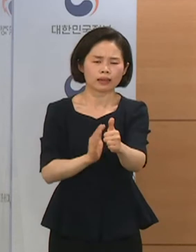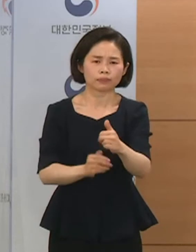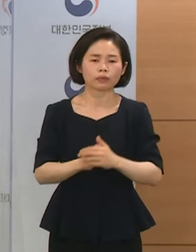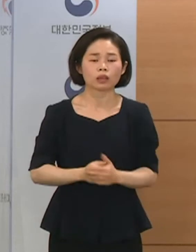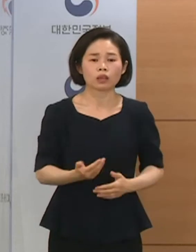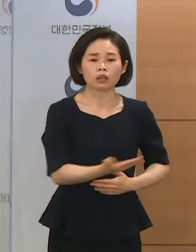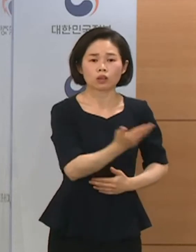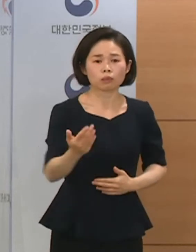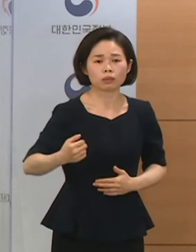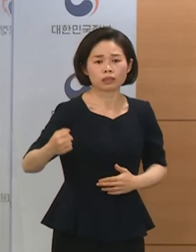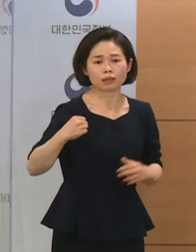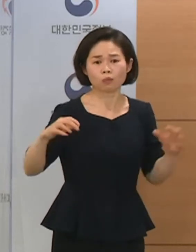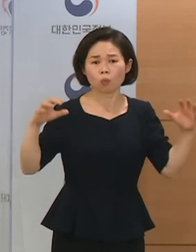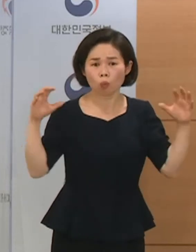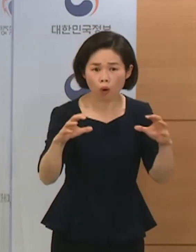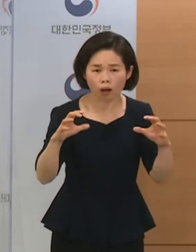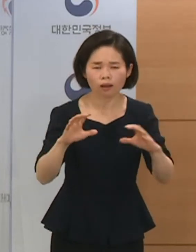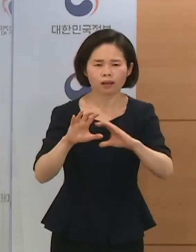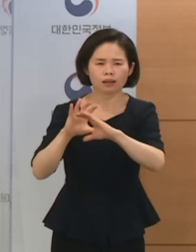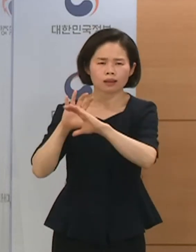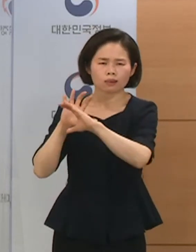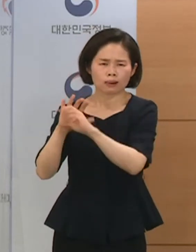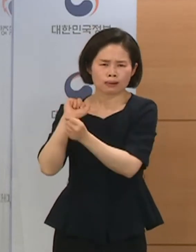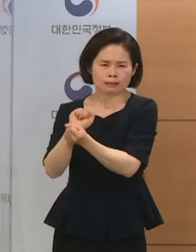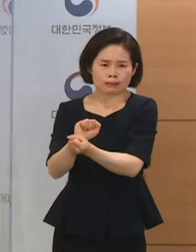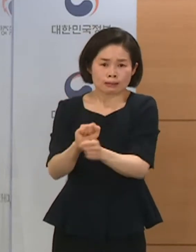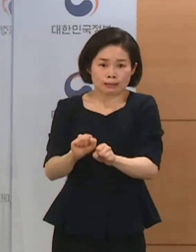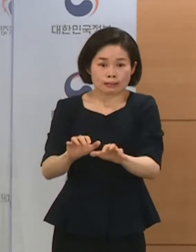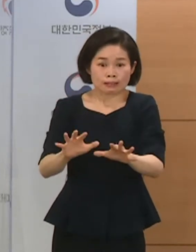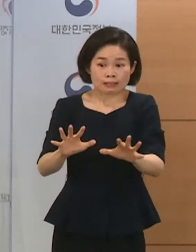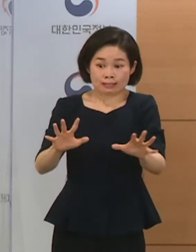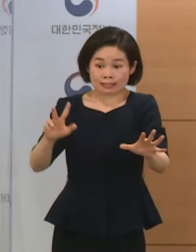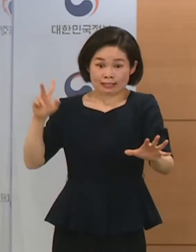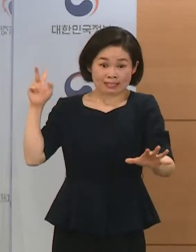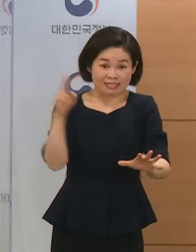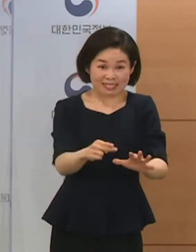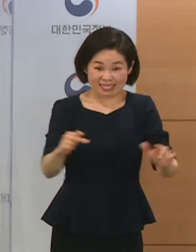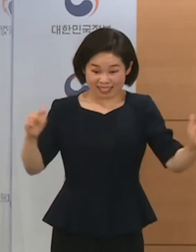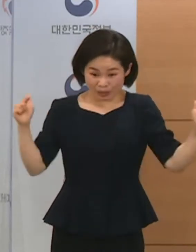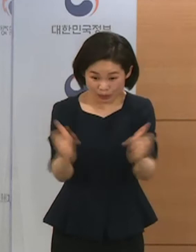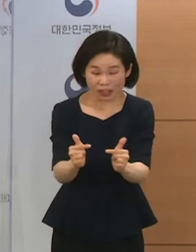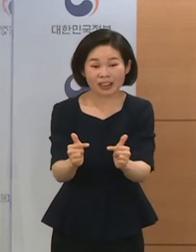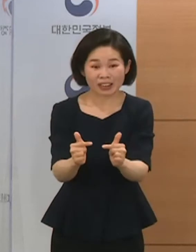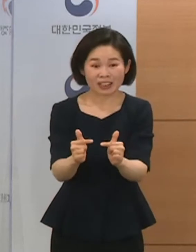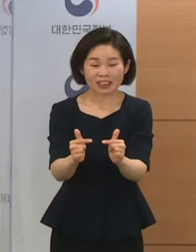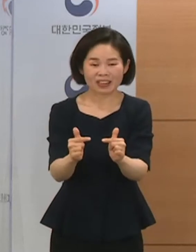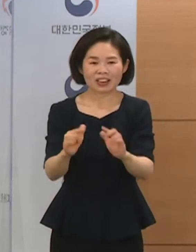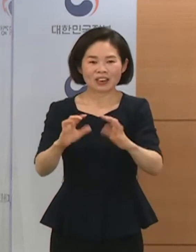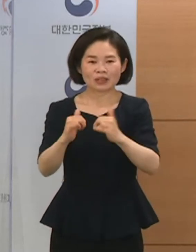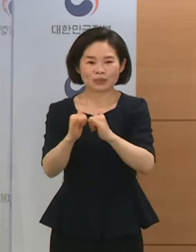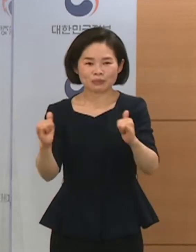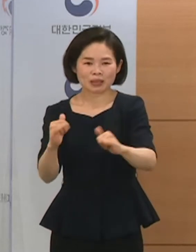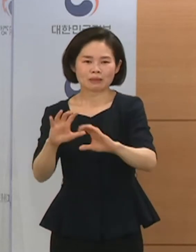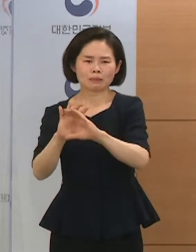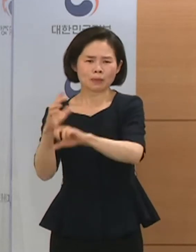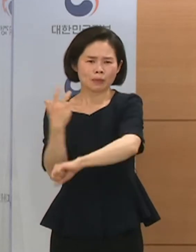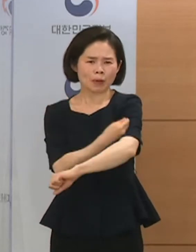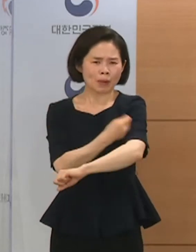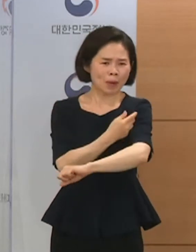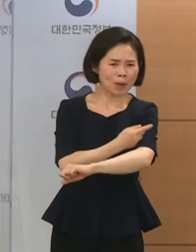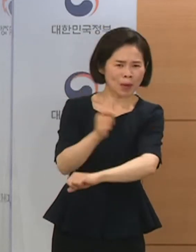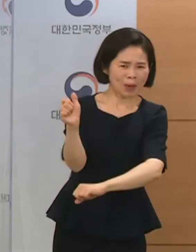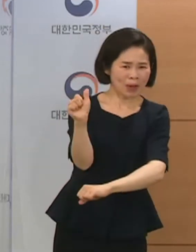모아 코로나19의 확산세를 꺾고 계획된 전 국민의 백신 접종이 순조롭게